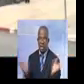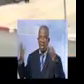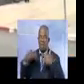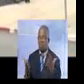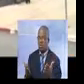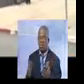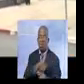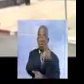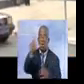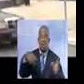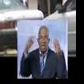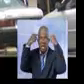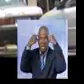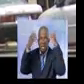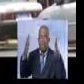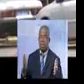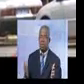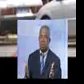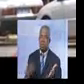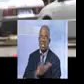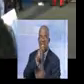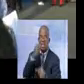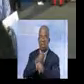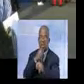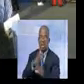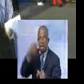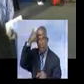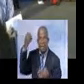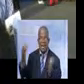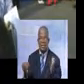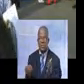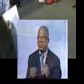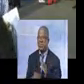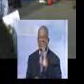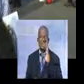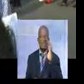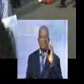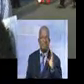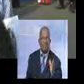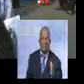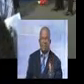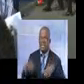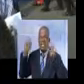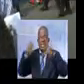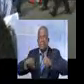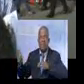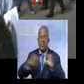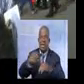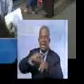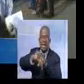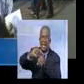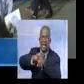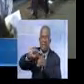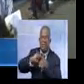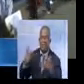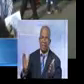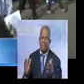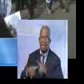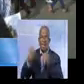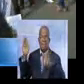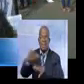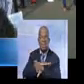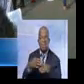les formations ne répondent pas le plus souvent aux attentes des entreprises. On fait les filières, mais on finit de faire la formation, on se retrouve sur le